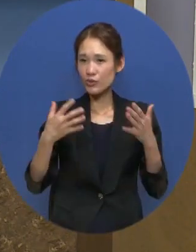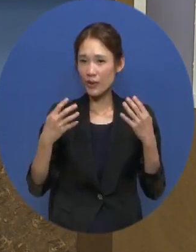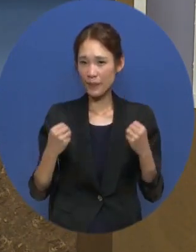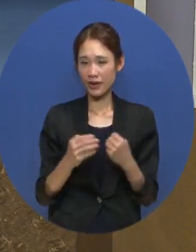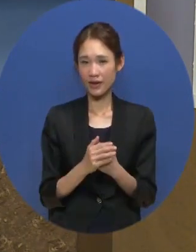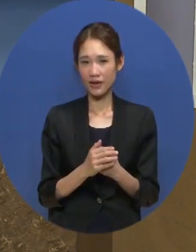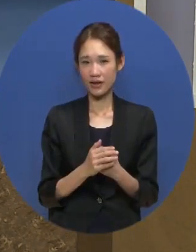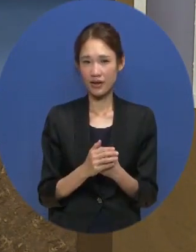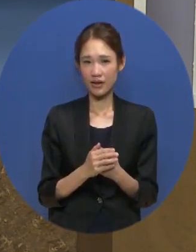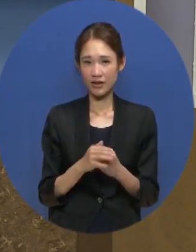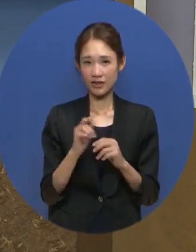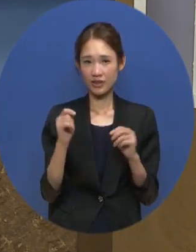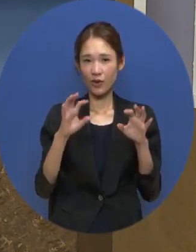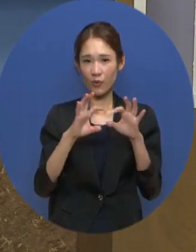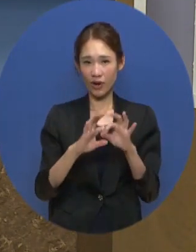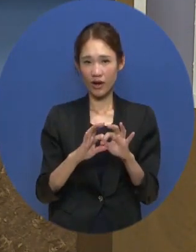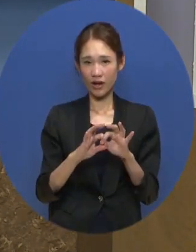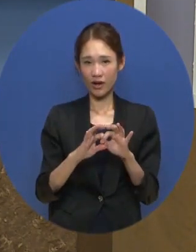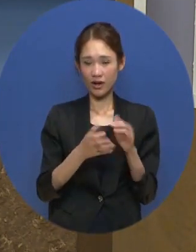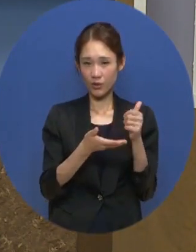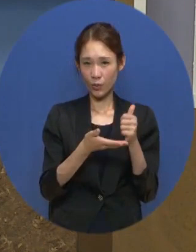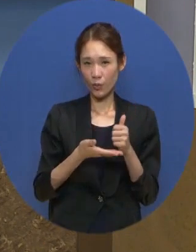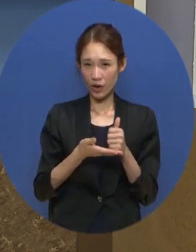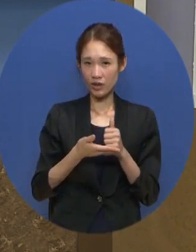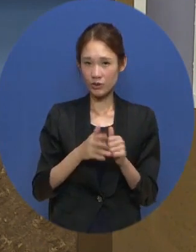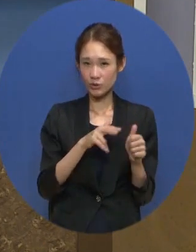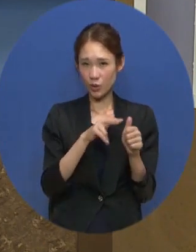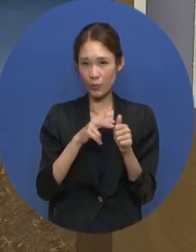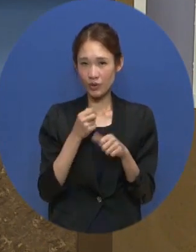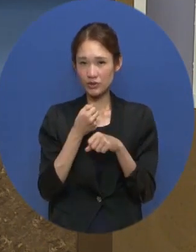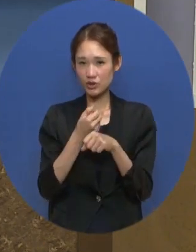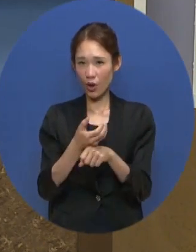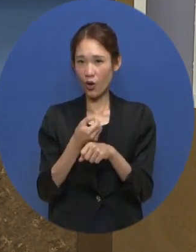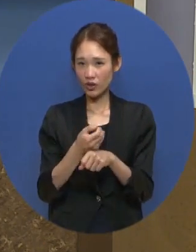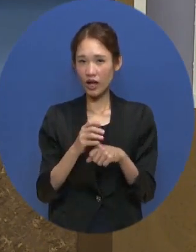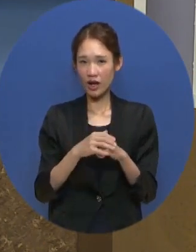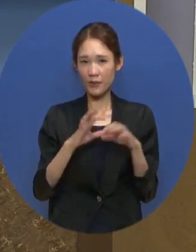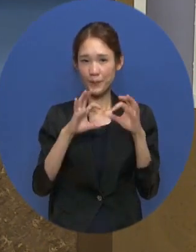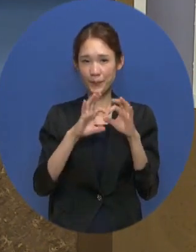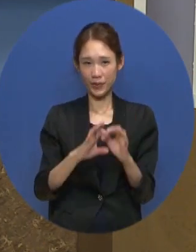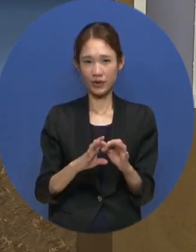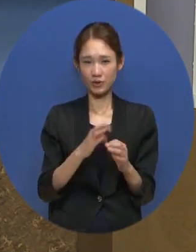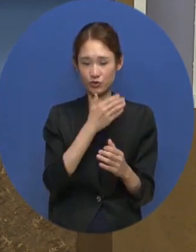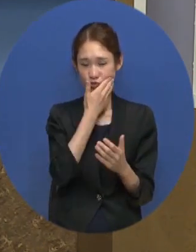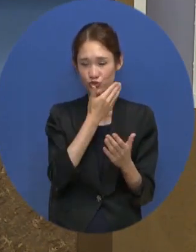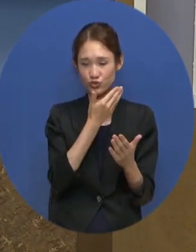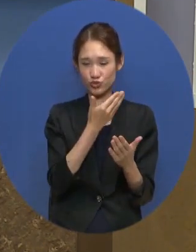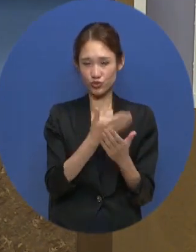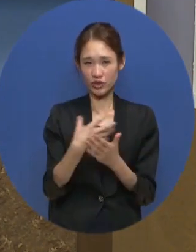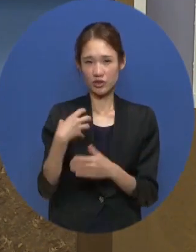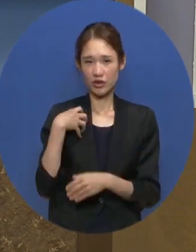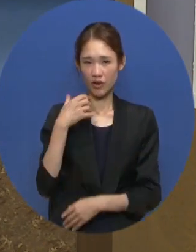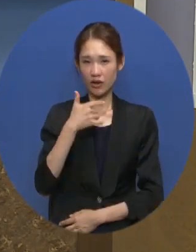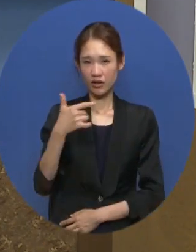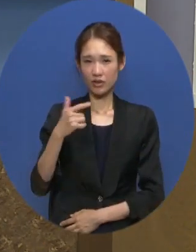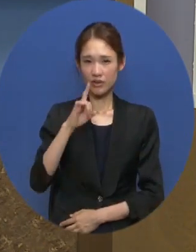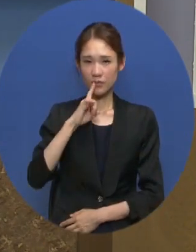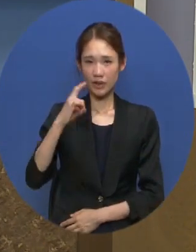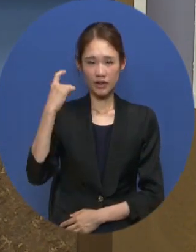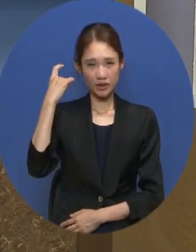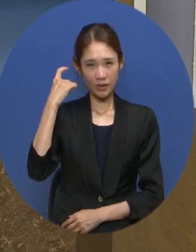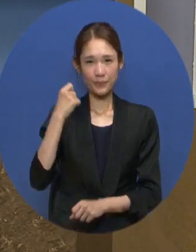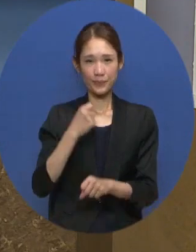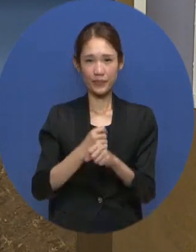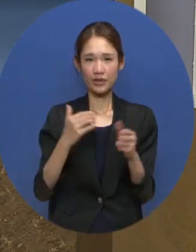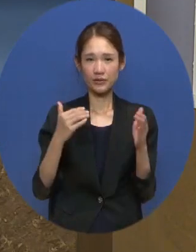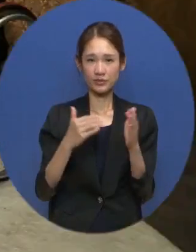그런데 그런 부분에 대해서 클라이언트들에게 정보를 전달해준다는 점에서 정말 중요한 역할을 해주고 있다고